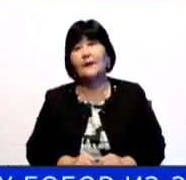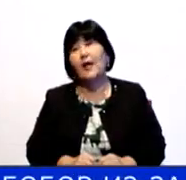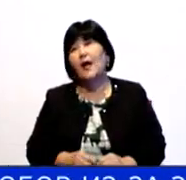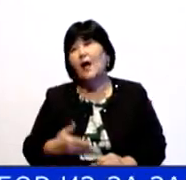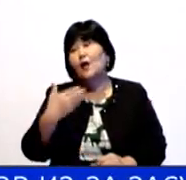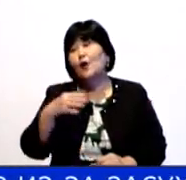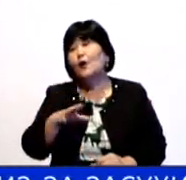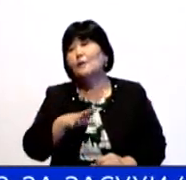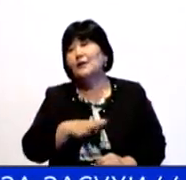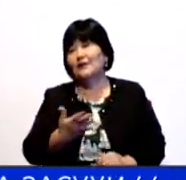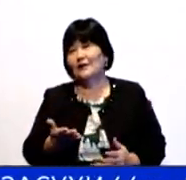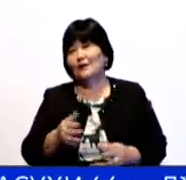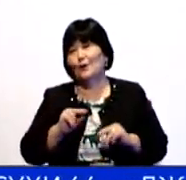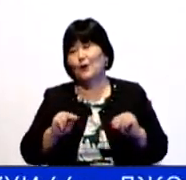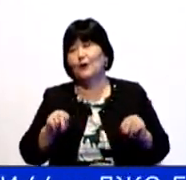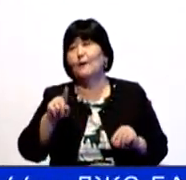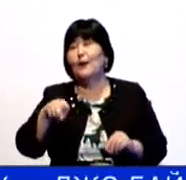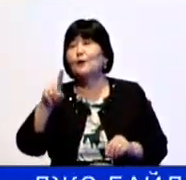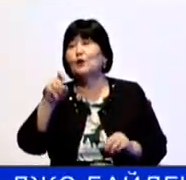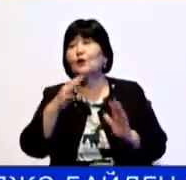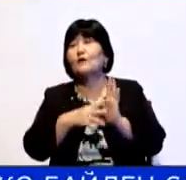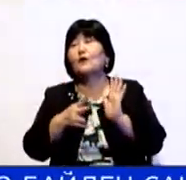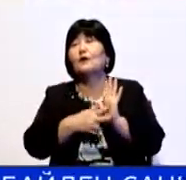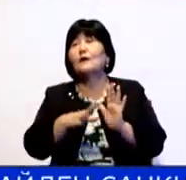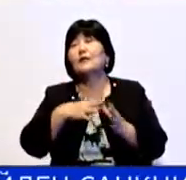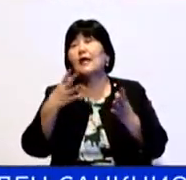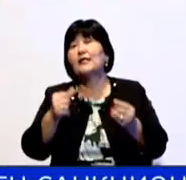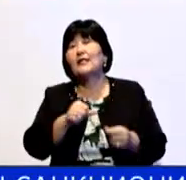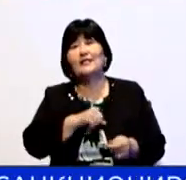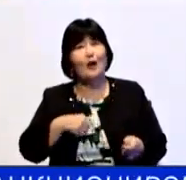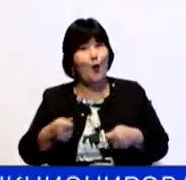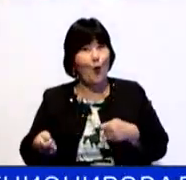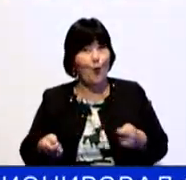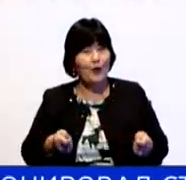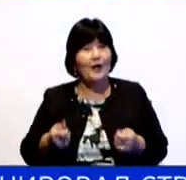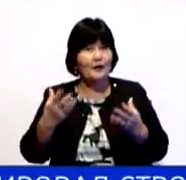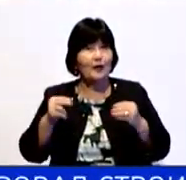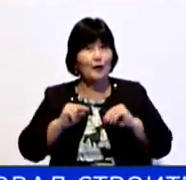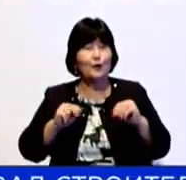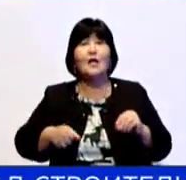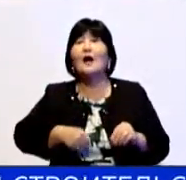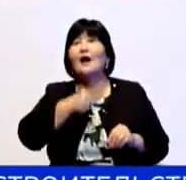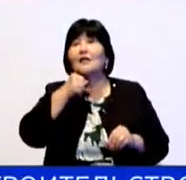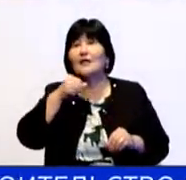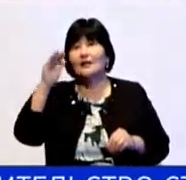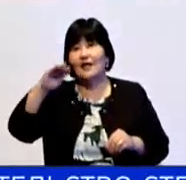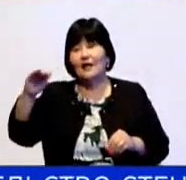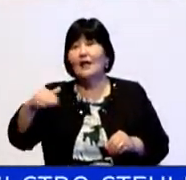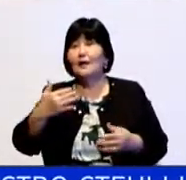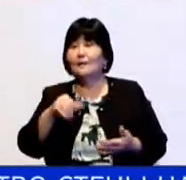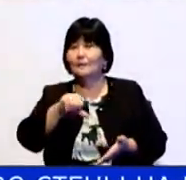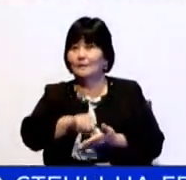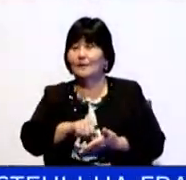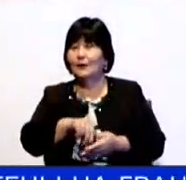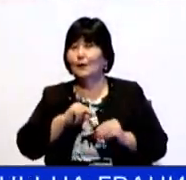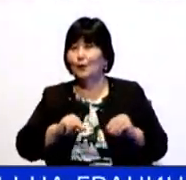Легко ли быть учителем? В школе номер 198 прошел день самоуправления. В день учителя старшеклассники примерили на себя роль